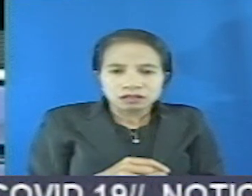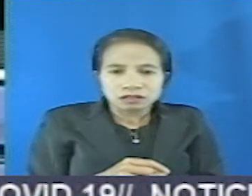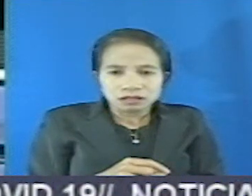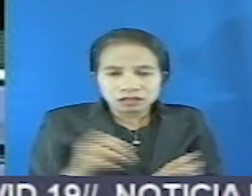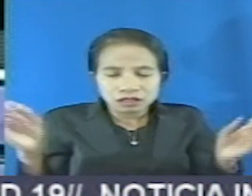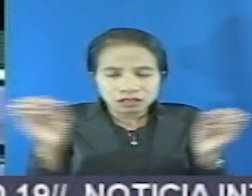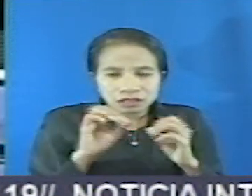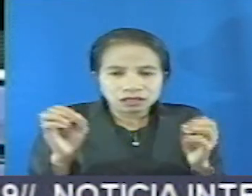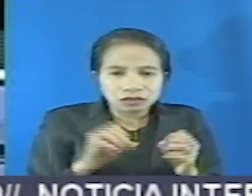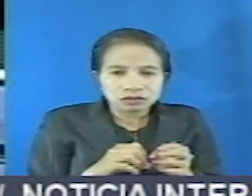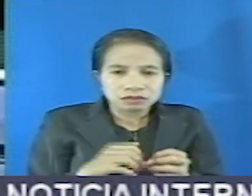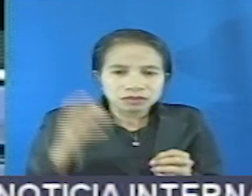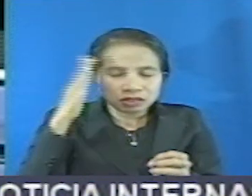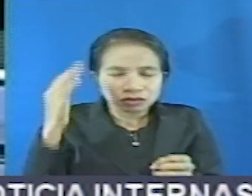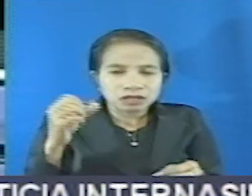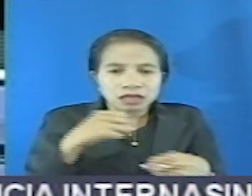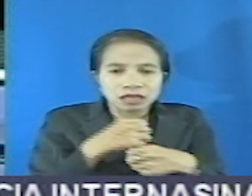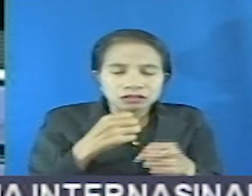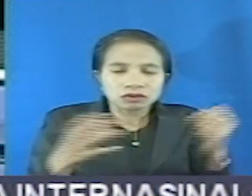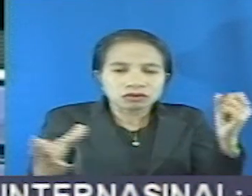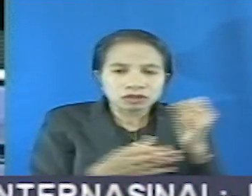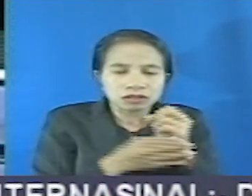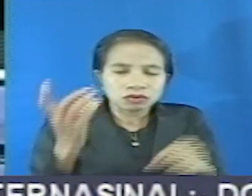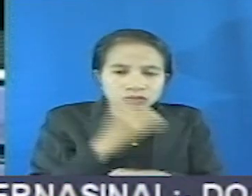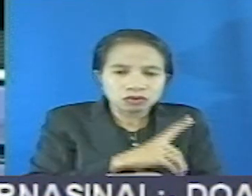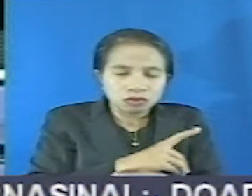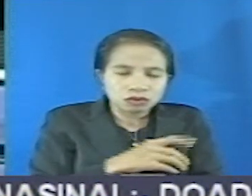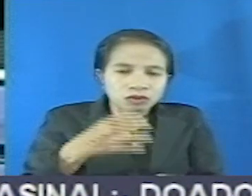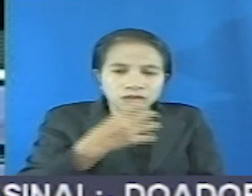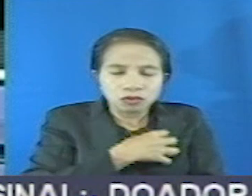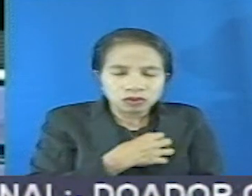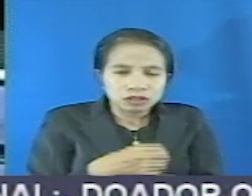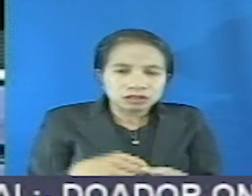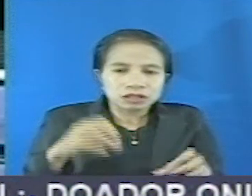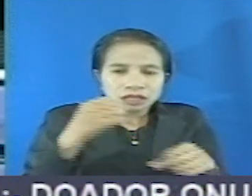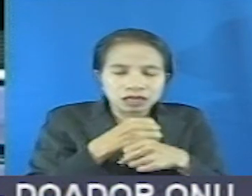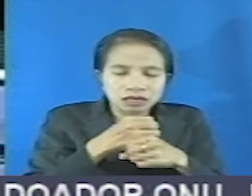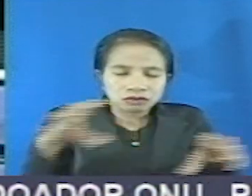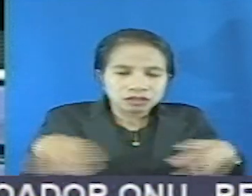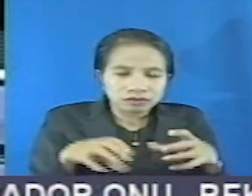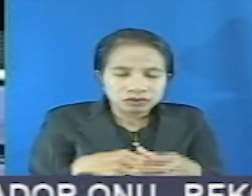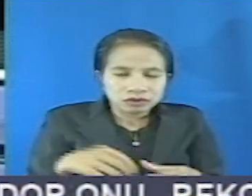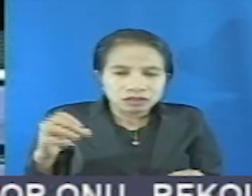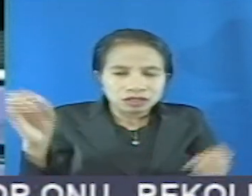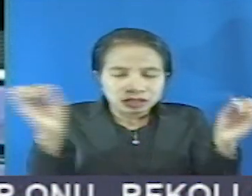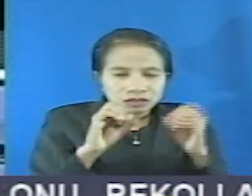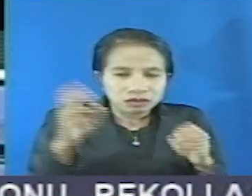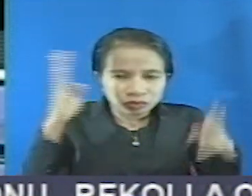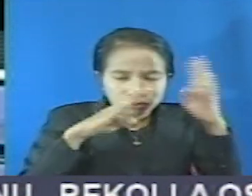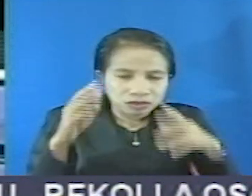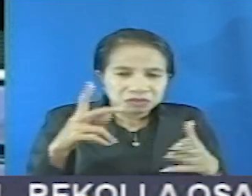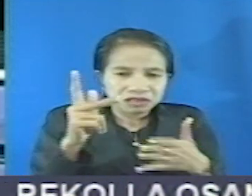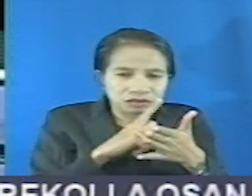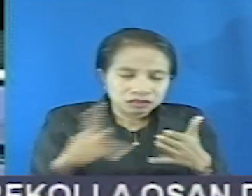ida ba interven iha atuasaun sida lor-lor polisi halu iha krai satang kasu ne rasik Laos kasu krimi ida